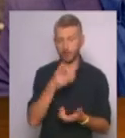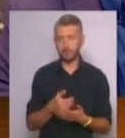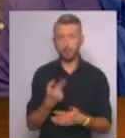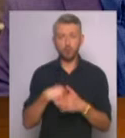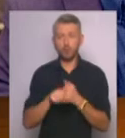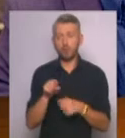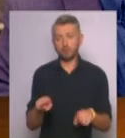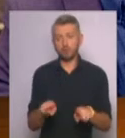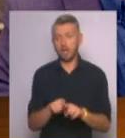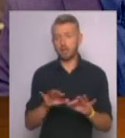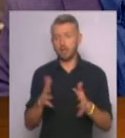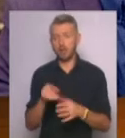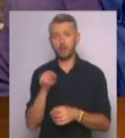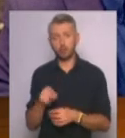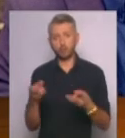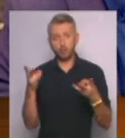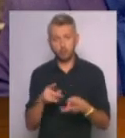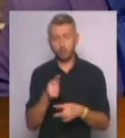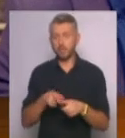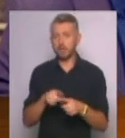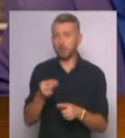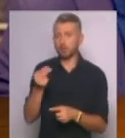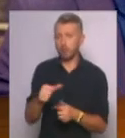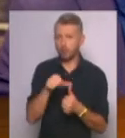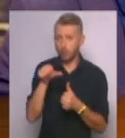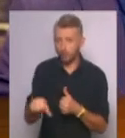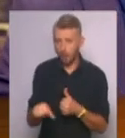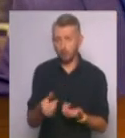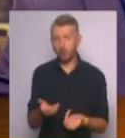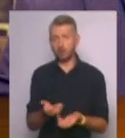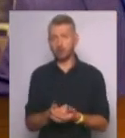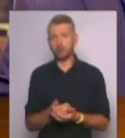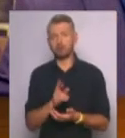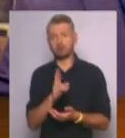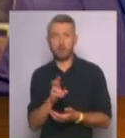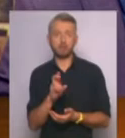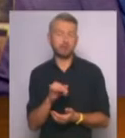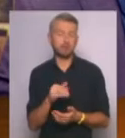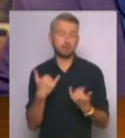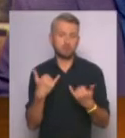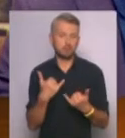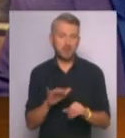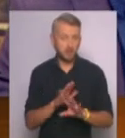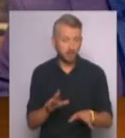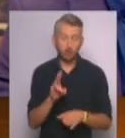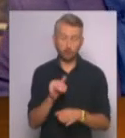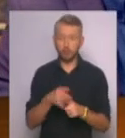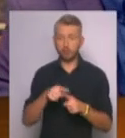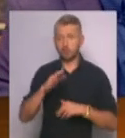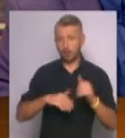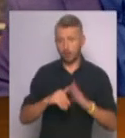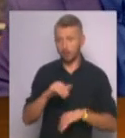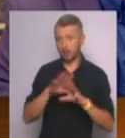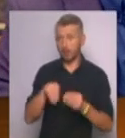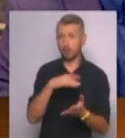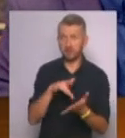так складається, що тут потрібно дійсно за це сплачувати окремо. Як би воно дивно нам не здавалося. Але це дійсно практика загальноміська